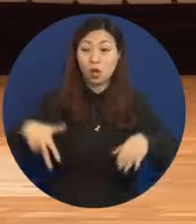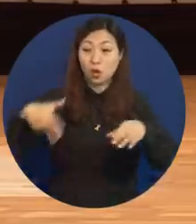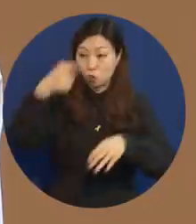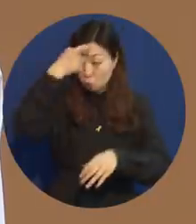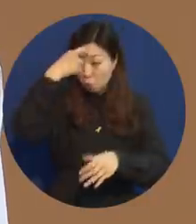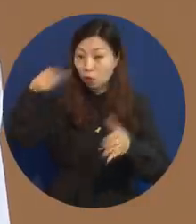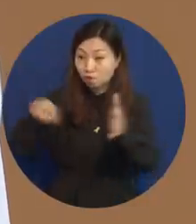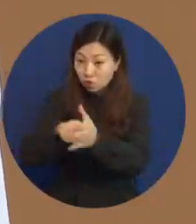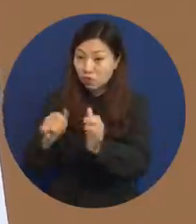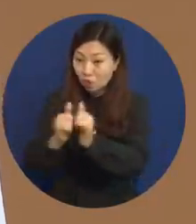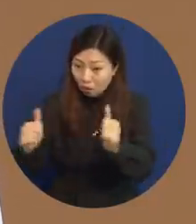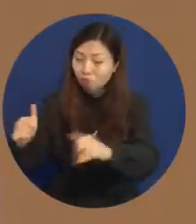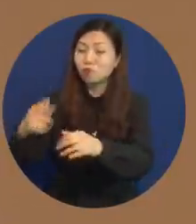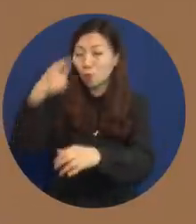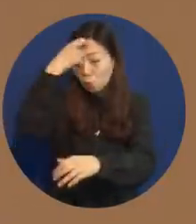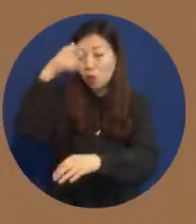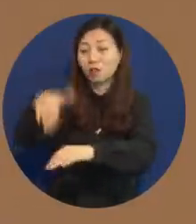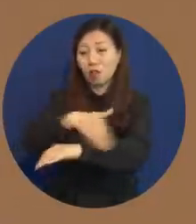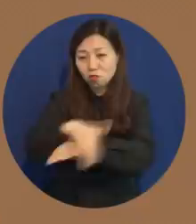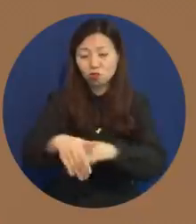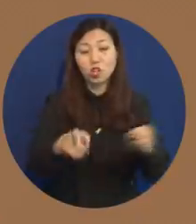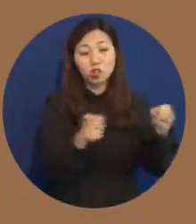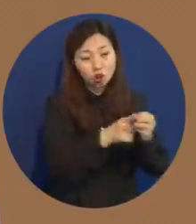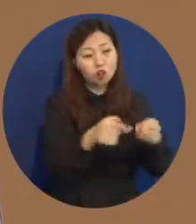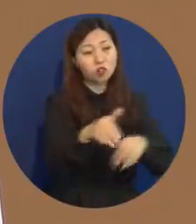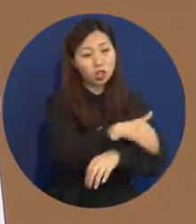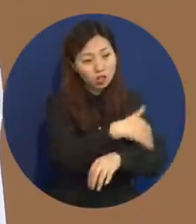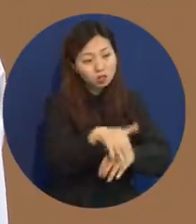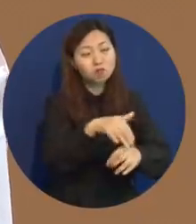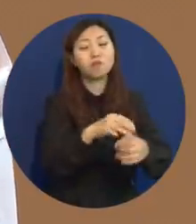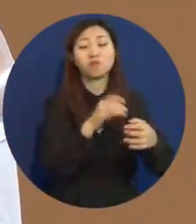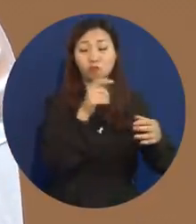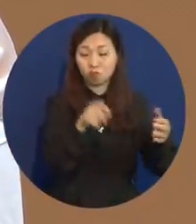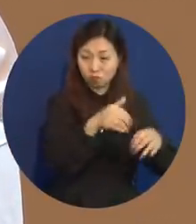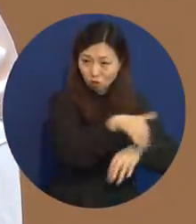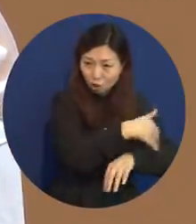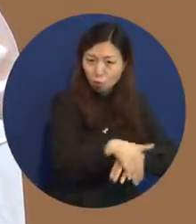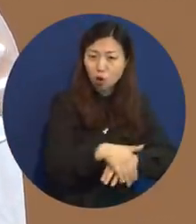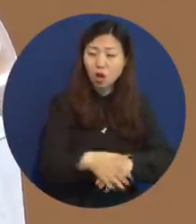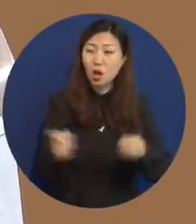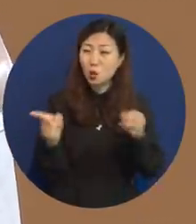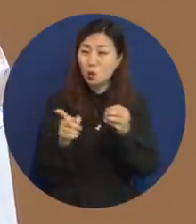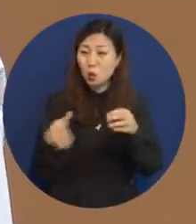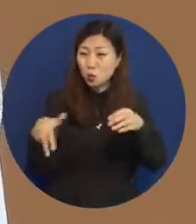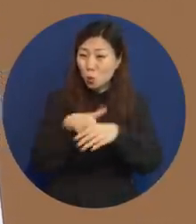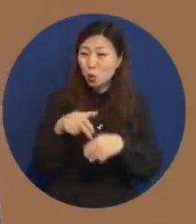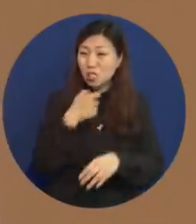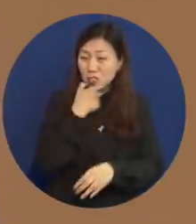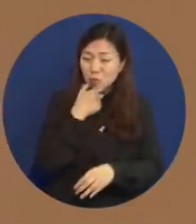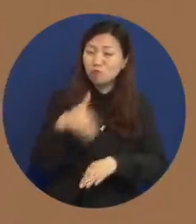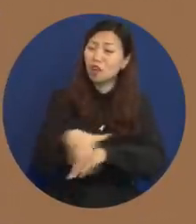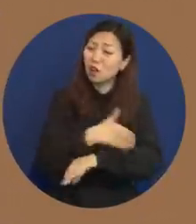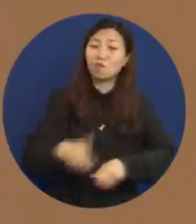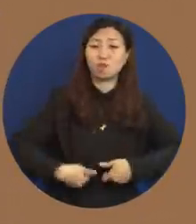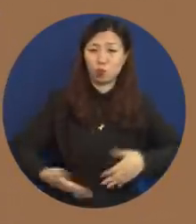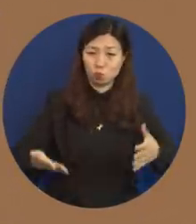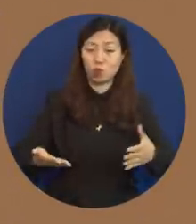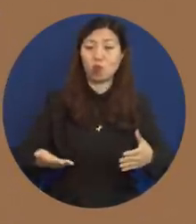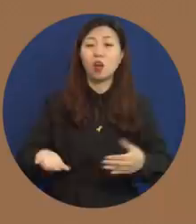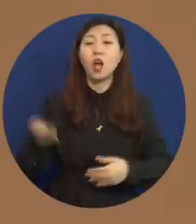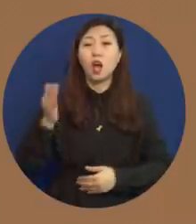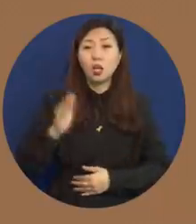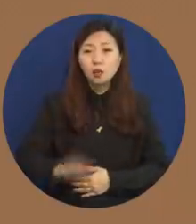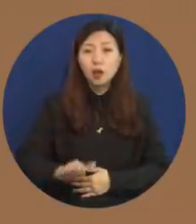다니시고, 또 절에 다니는 사람 절에 다니시고, 종교가 싫은 사람은 다니지 마시고, 그러나